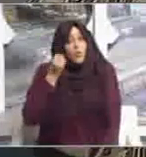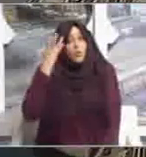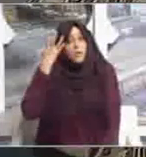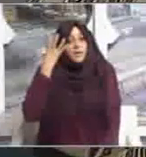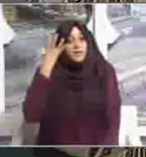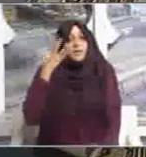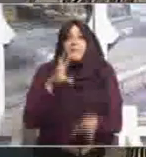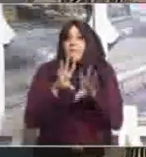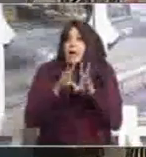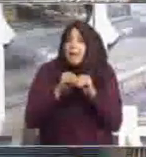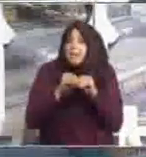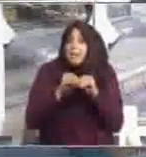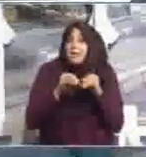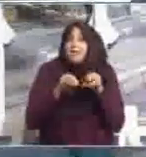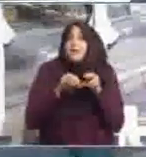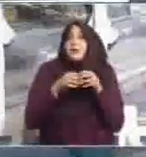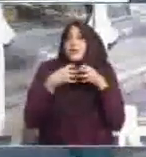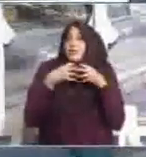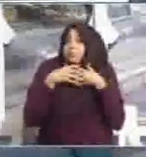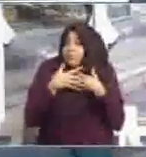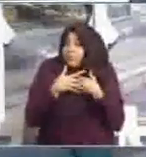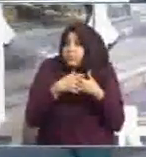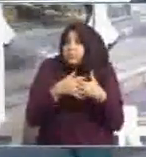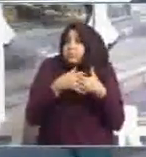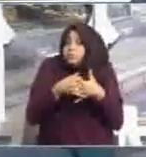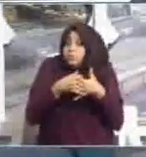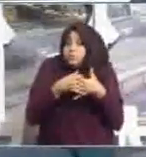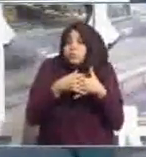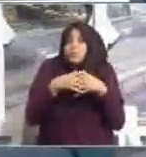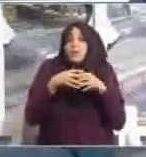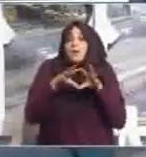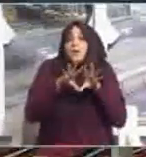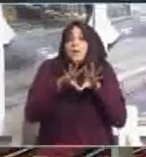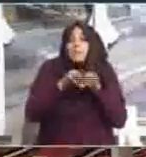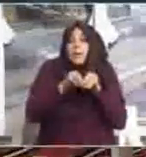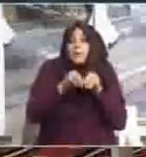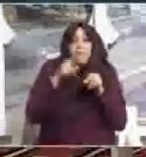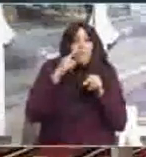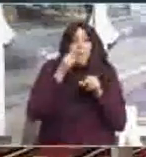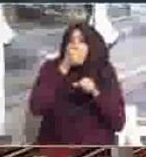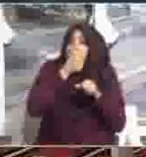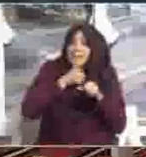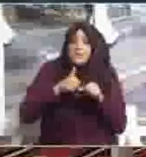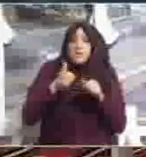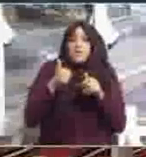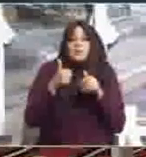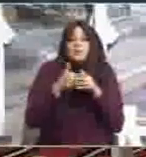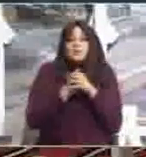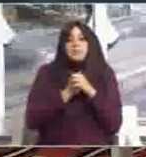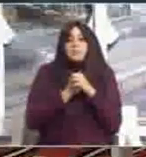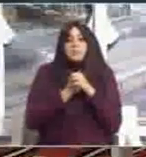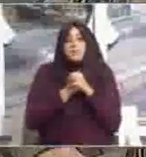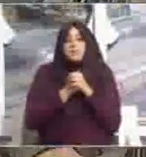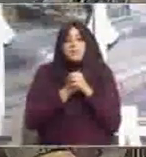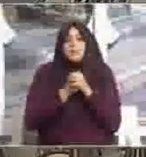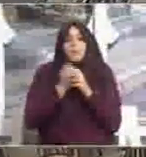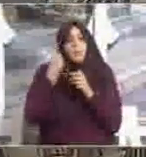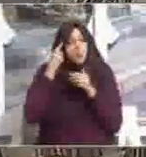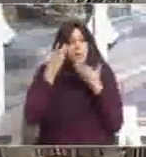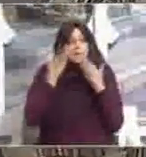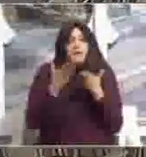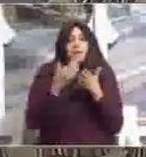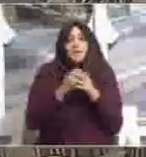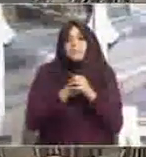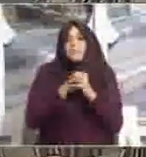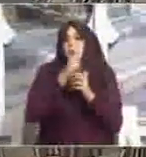راهي في أسرة ولازم تحافظ على الأسرة تاعها بالضبط، وتنجح مع زوجها تصبر عليه وتحترمه، وهذا هو الأصل. لذلك النبي صلى الله عليه وسلم،